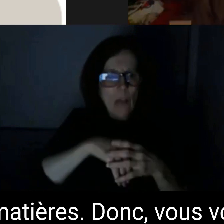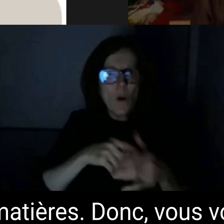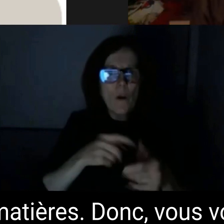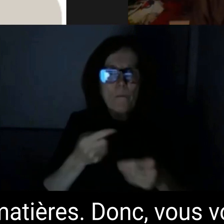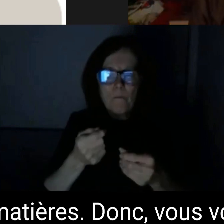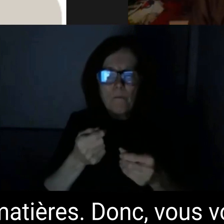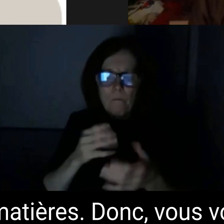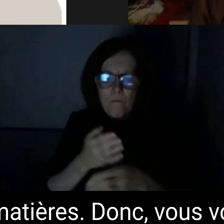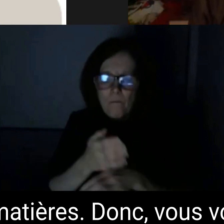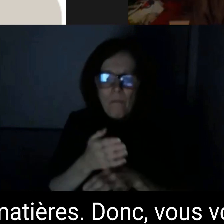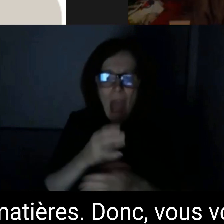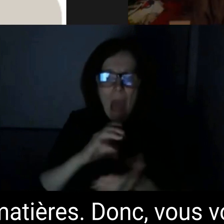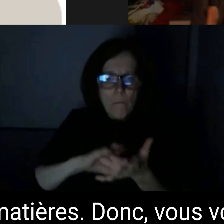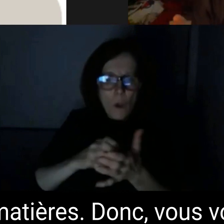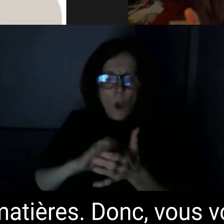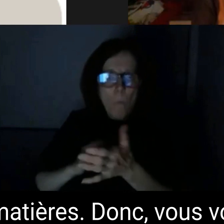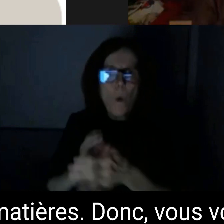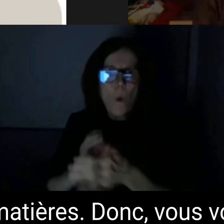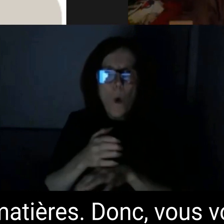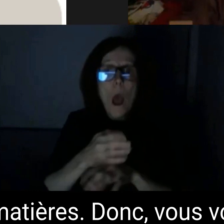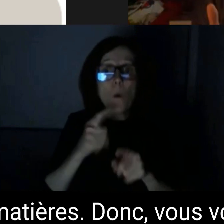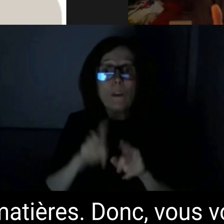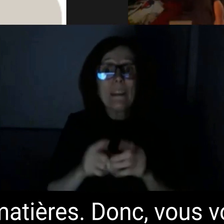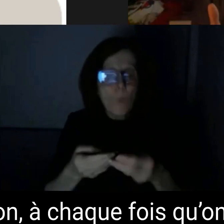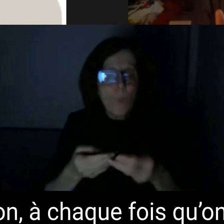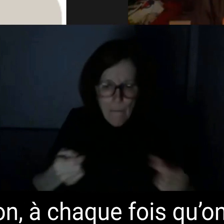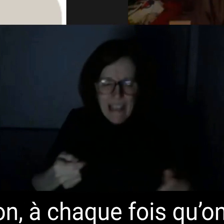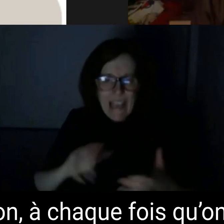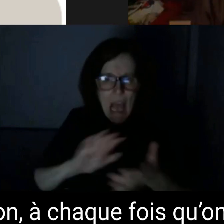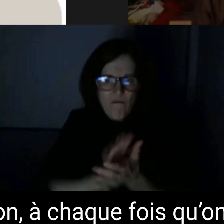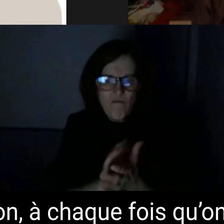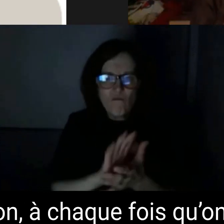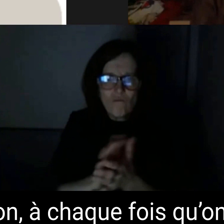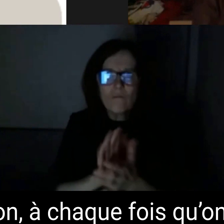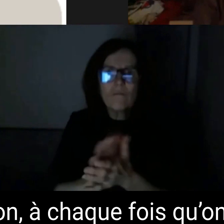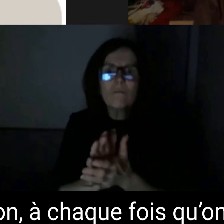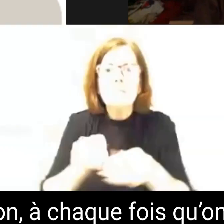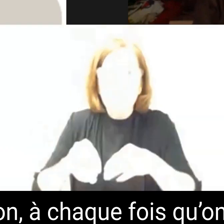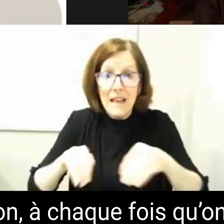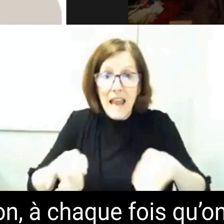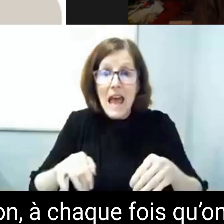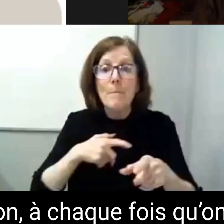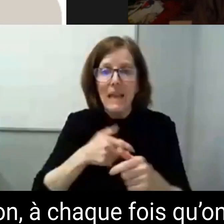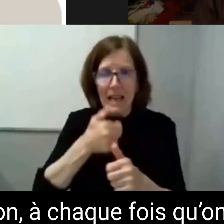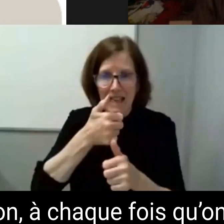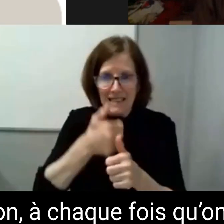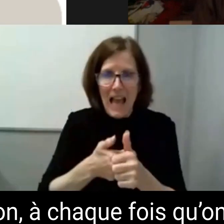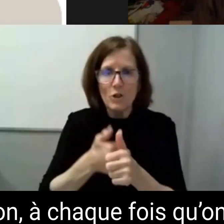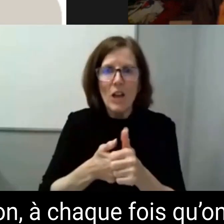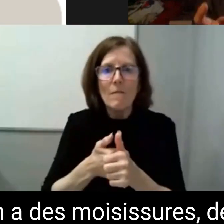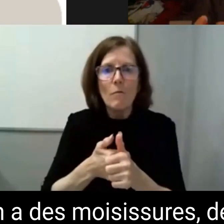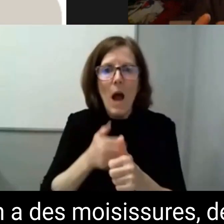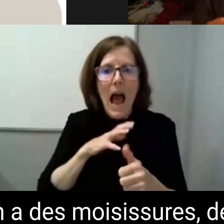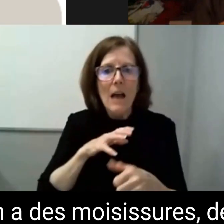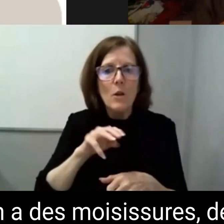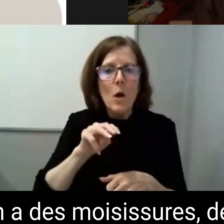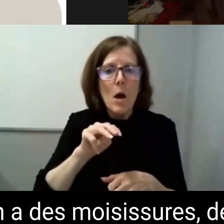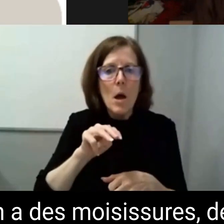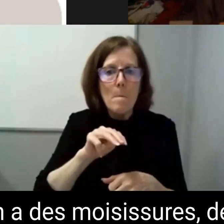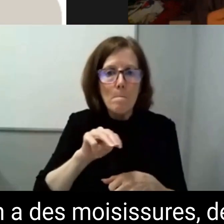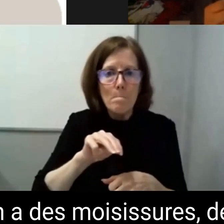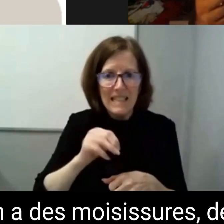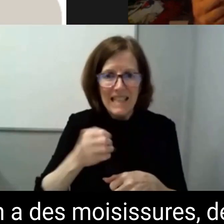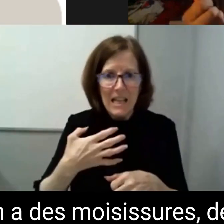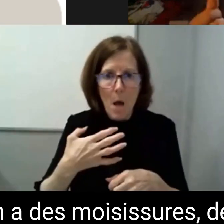dégradation des matières. Donc, oui, un accélérateur de décomposition. À chaque fois qu'on a du mycélium qui contamine, si on